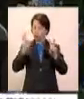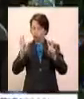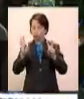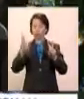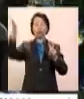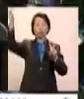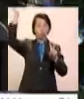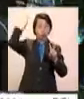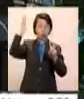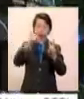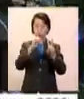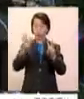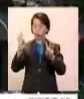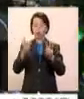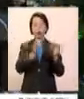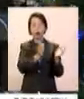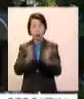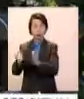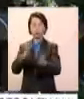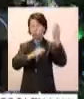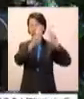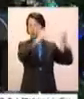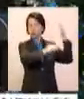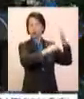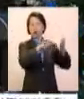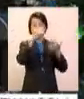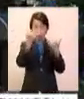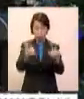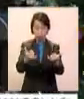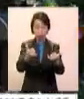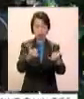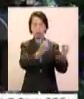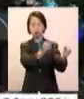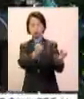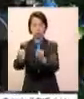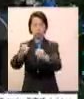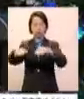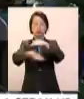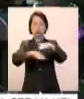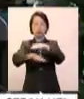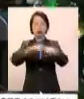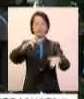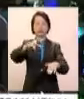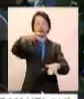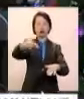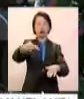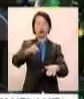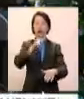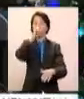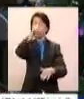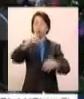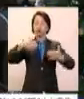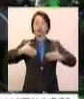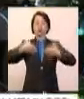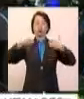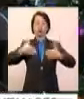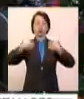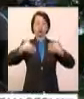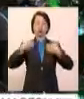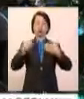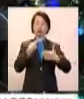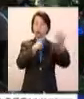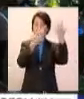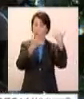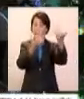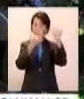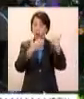di Kota Kinabalu ini, dan ini merupakan penganjuran julung kali di bawah Pakatan Harapan, dan tentunya kemeriahannya amat kita nanti-nantikan